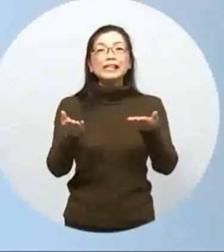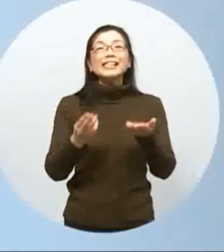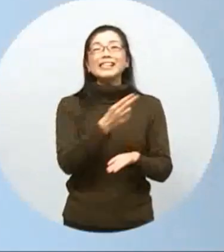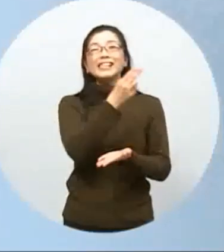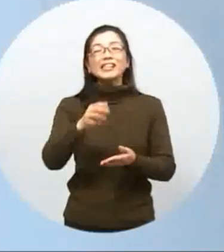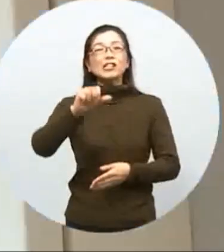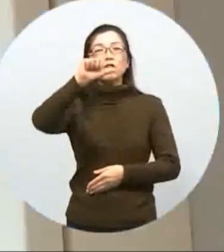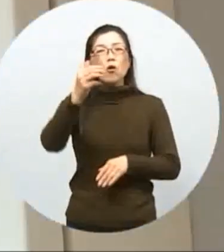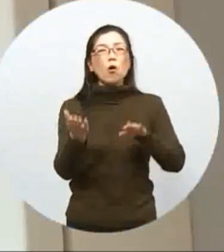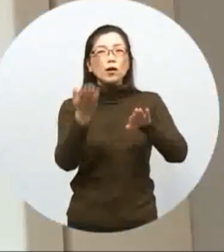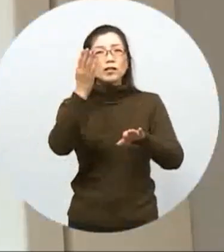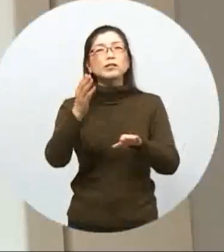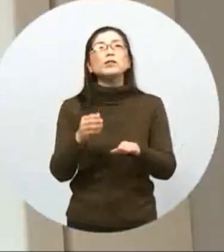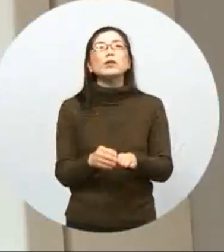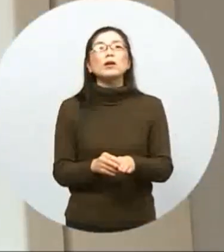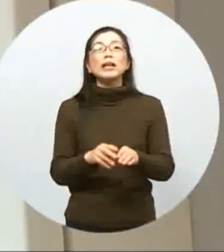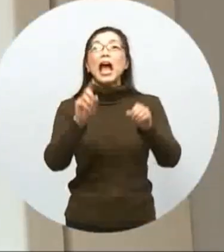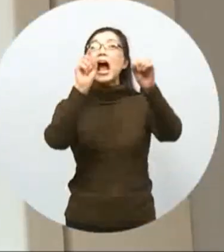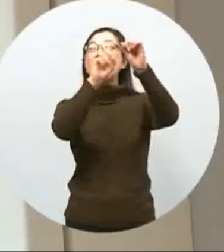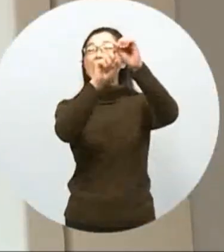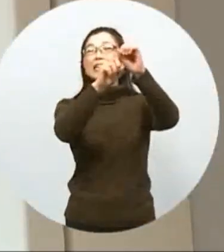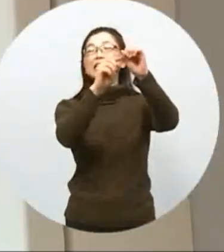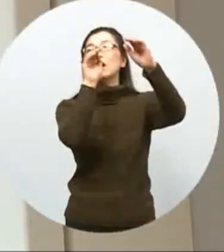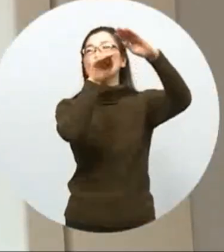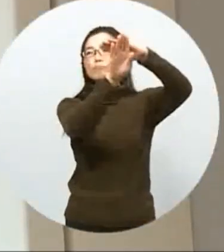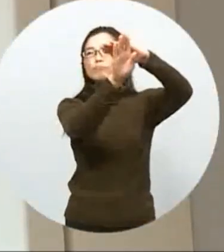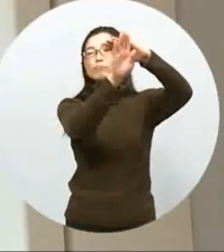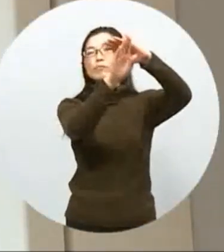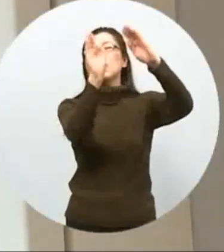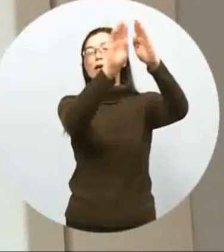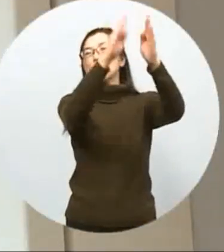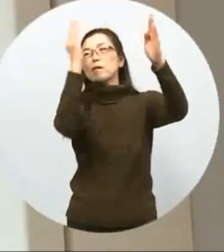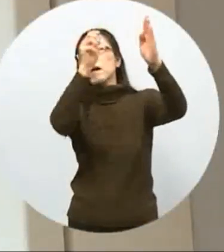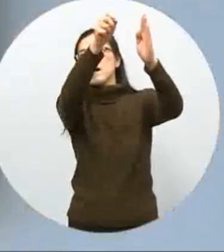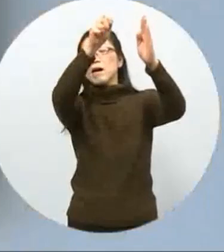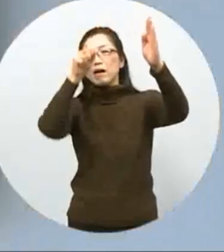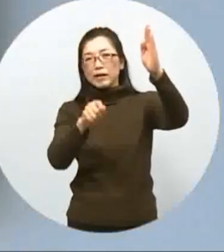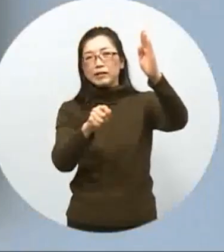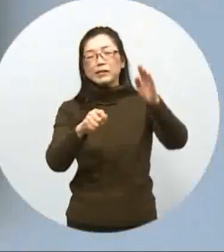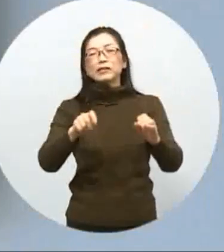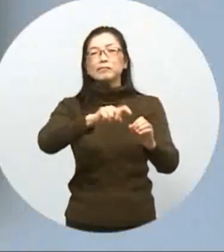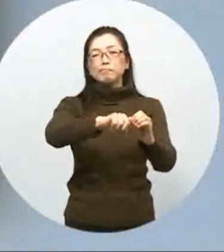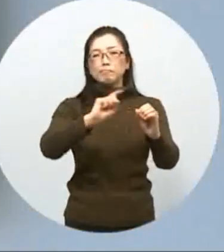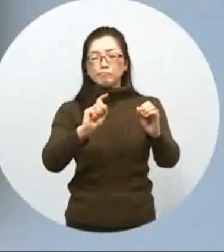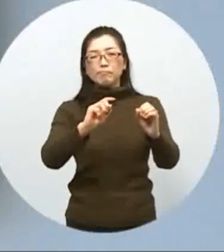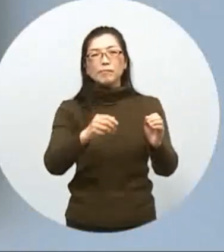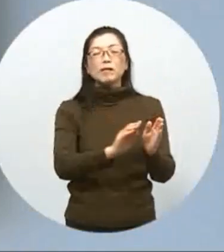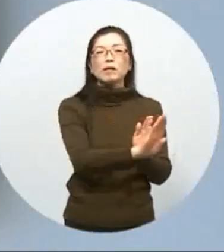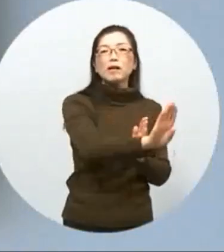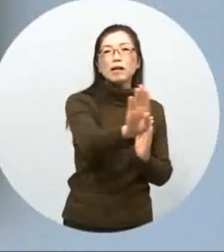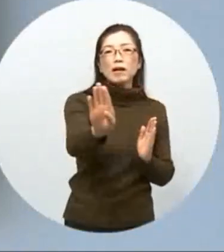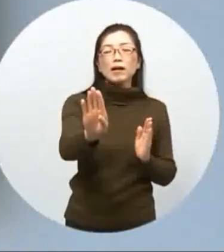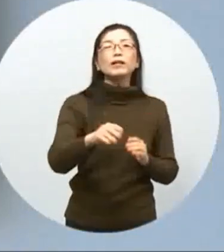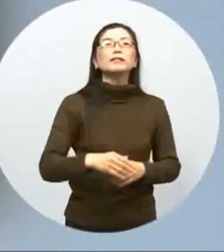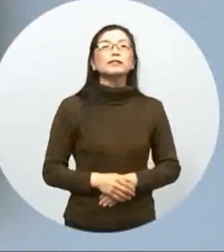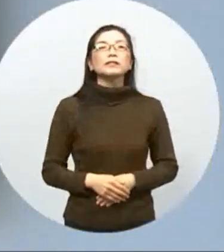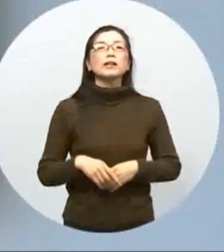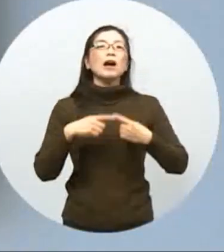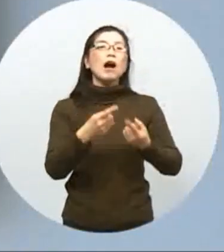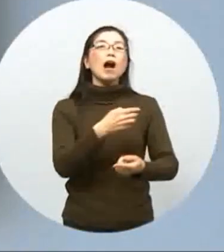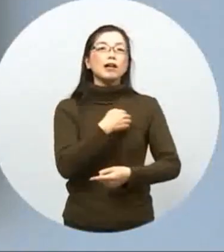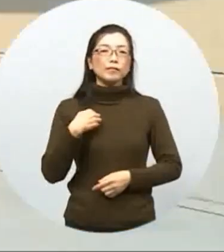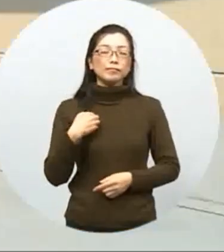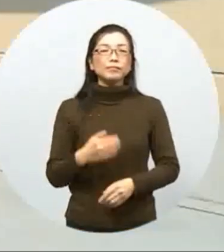以上でこちらの地震解除ボックスが開きますので、こちらからキーを取り出し、こちらの方で退避していただくようになっております